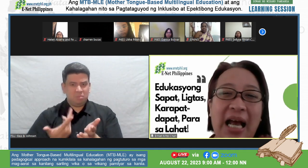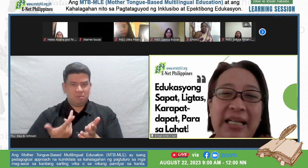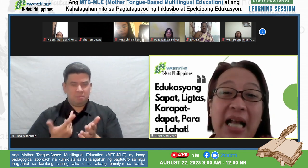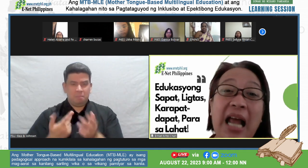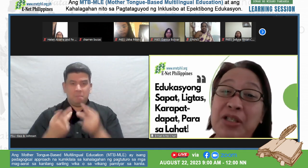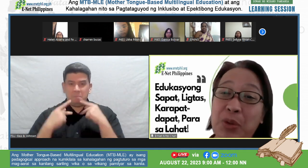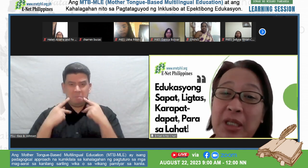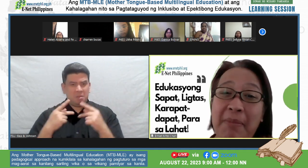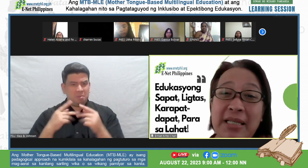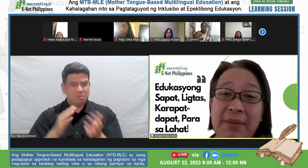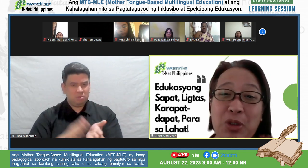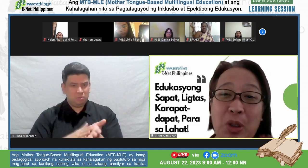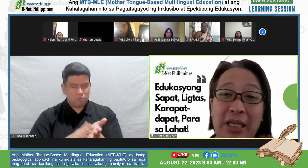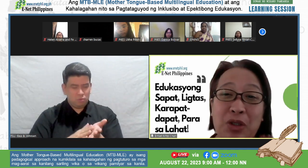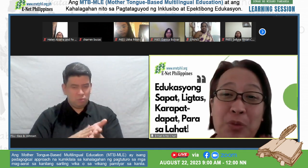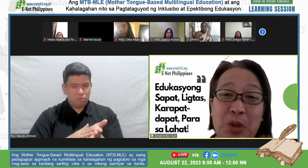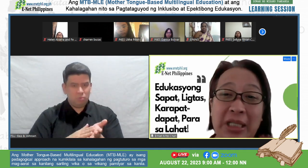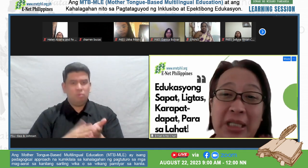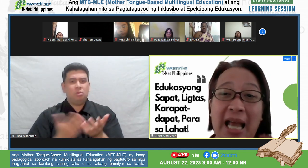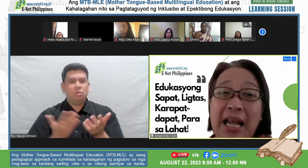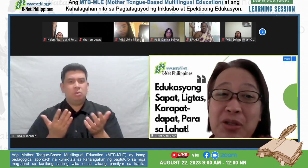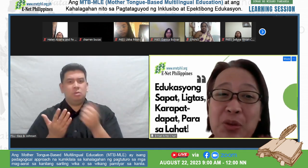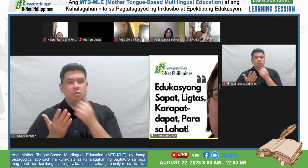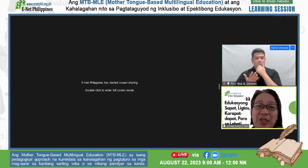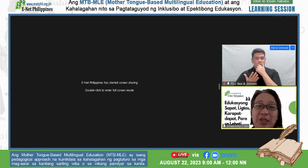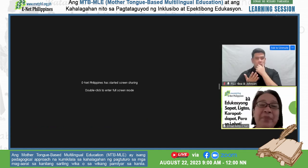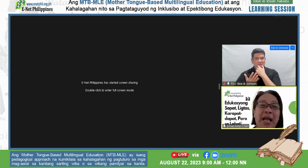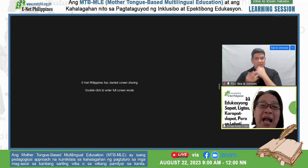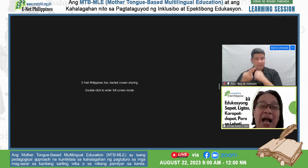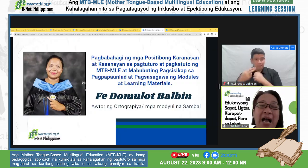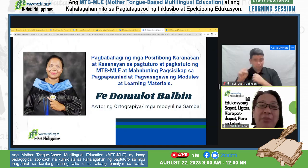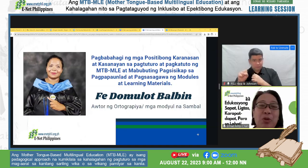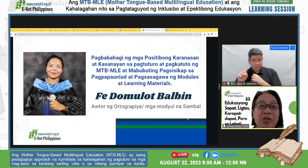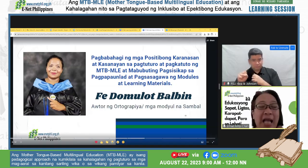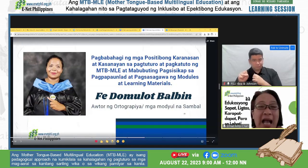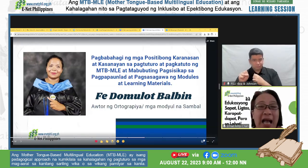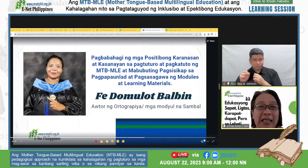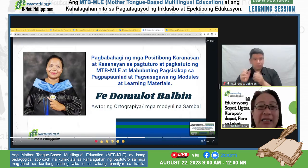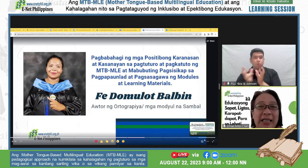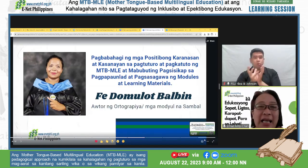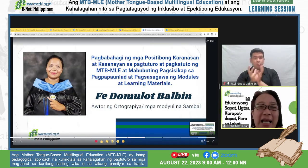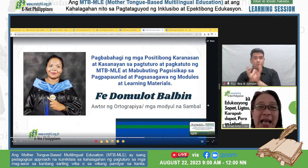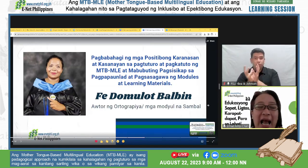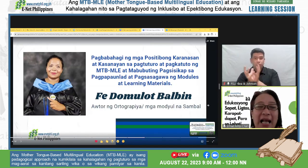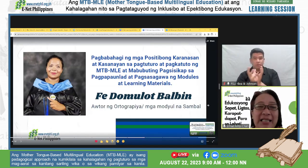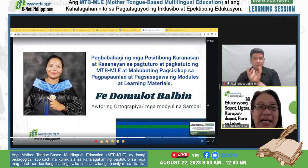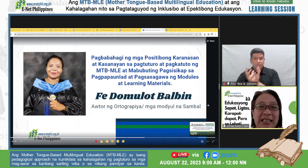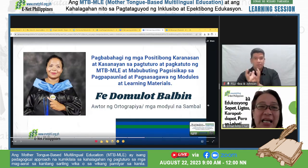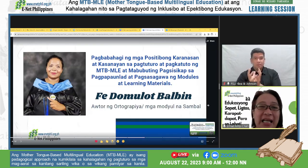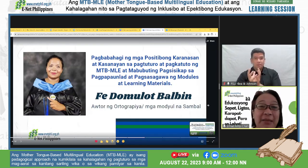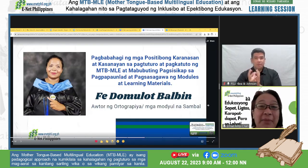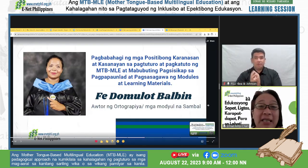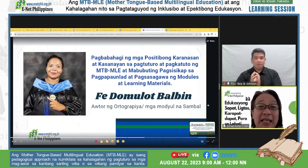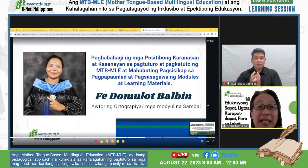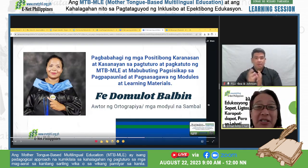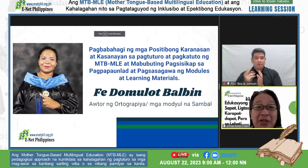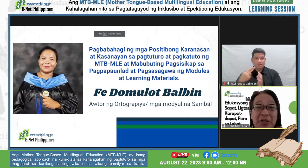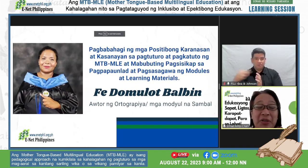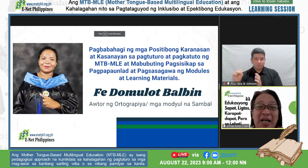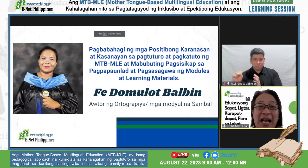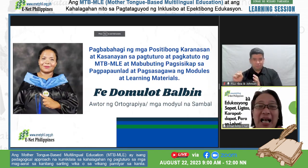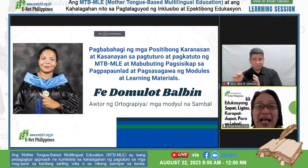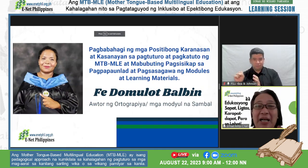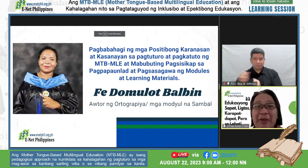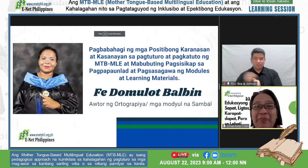ay nag-high school naman sa Butolan Community High School. Kung saan sa kanyang elementary days,